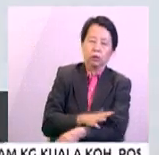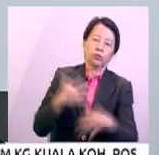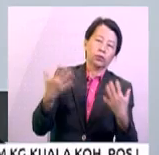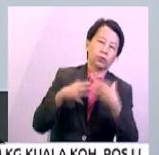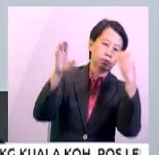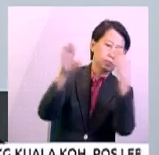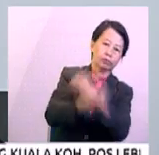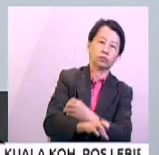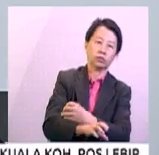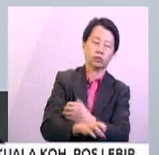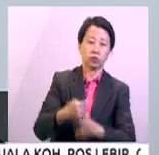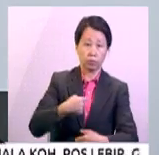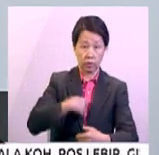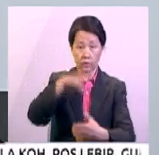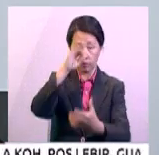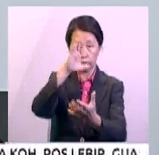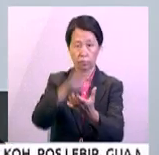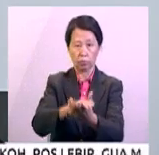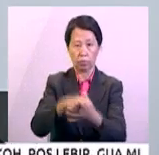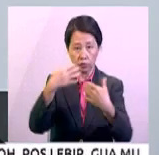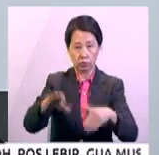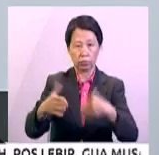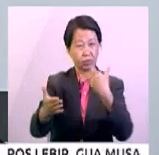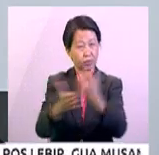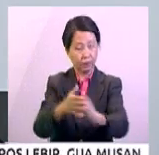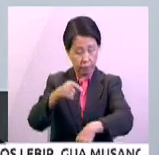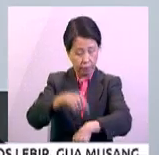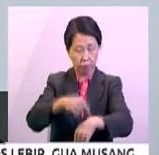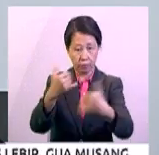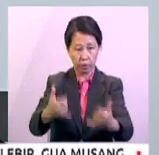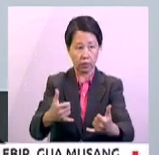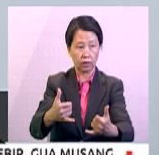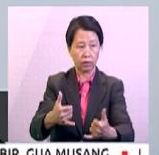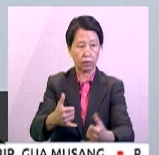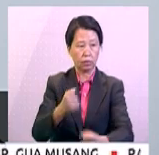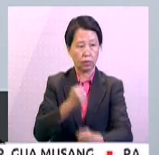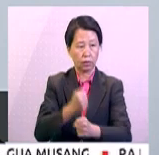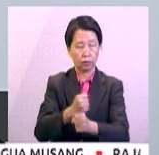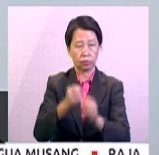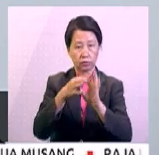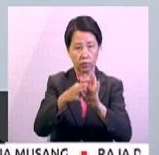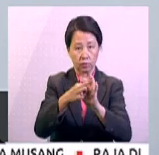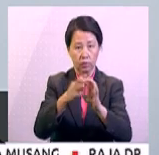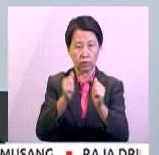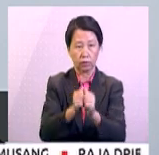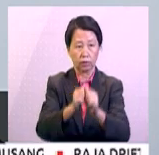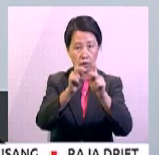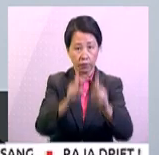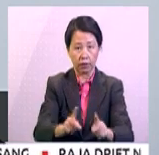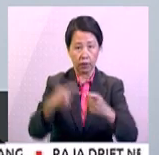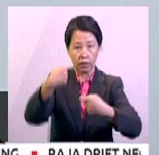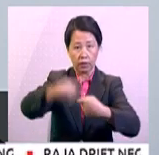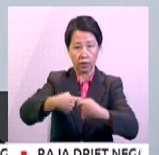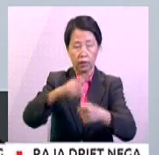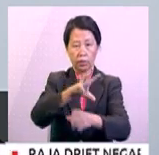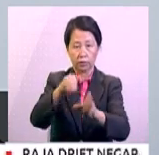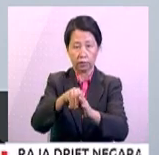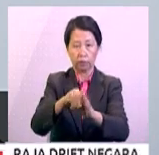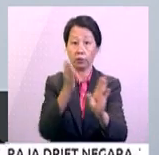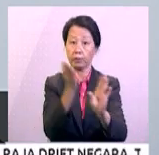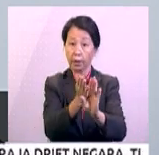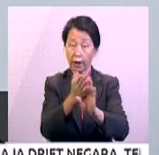mencabarlah. Saya percaya sudah sampai masanya MCBF bekerja bersama-sama dengan pihak-pihak yang berkaitan termasuk Bank